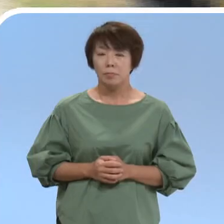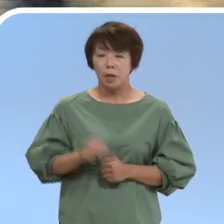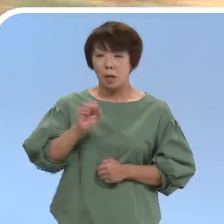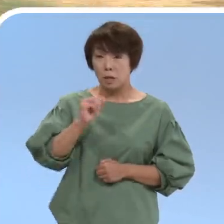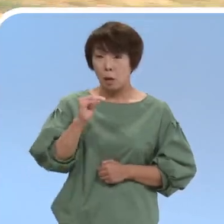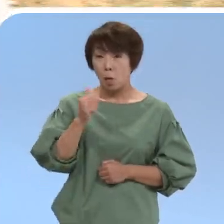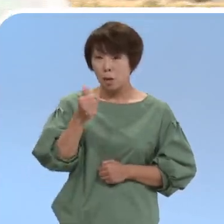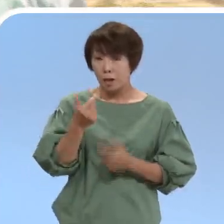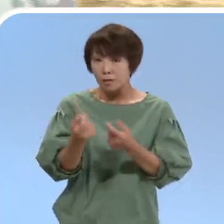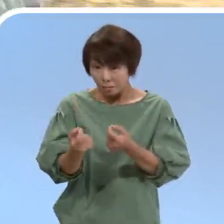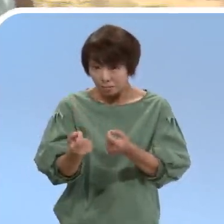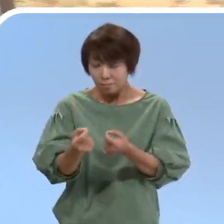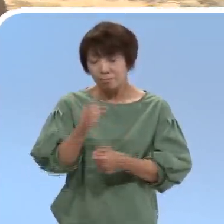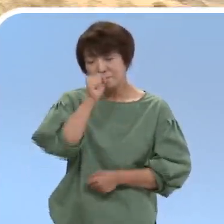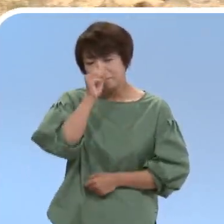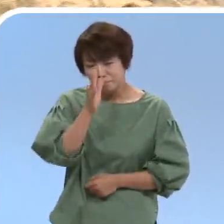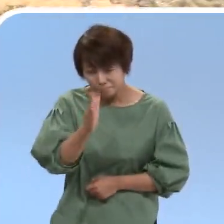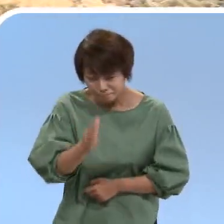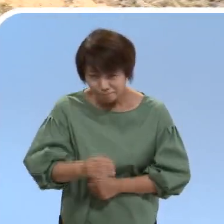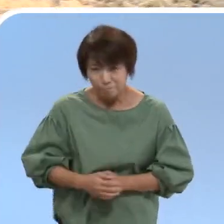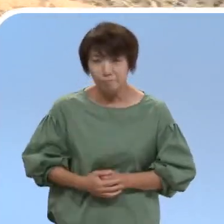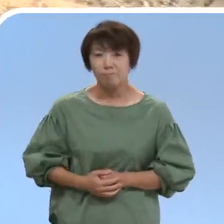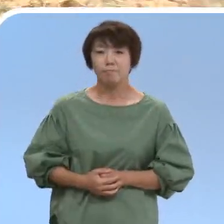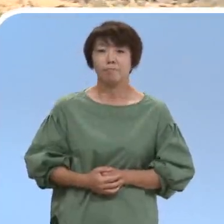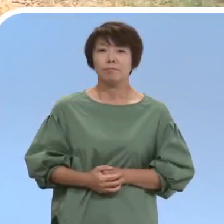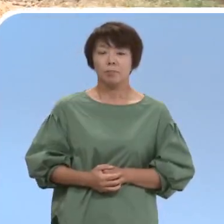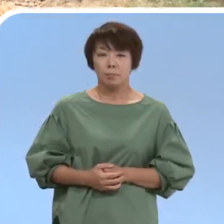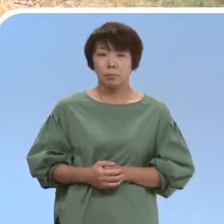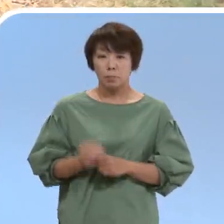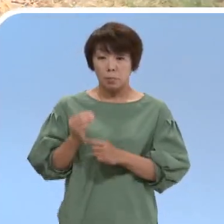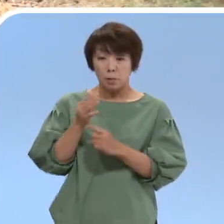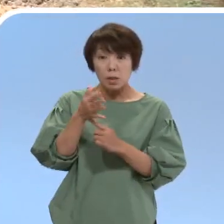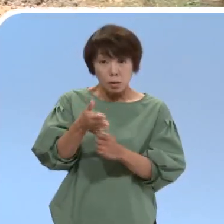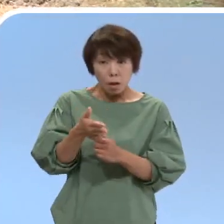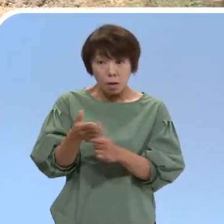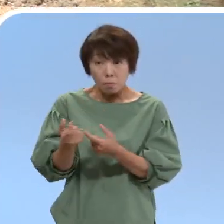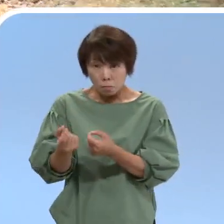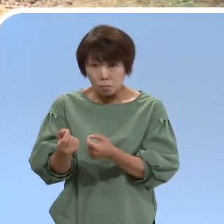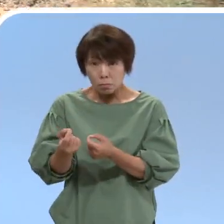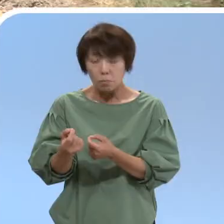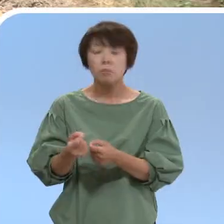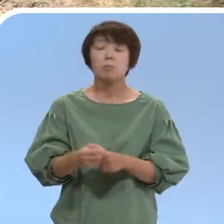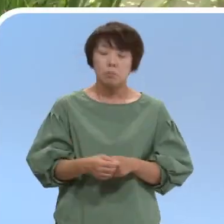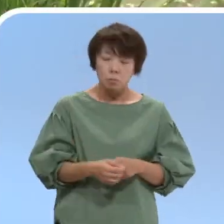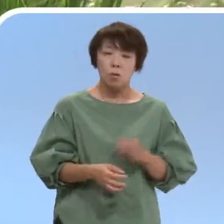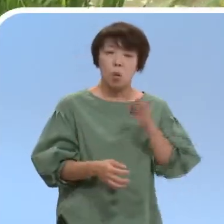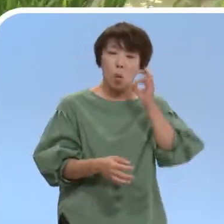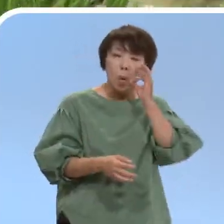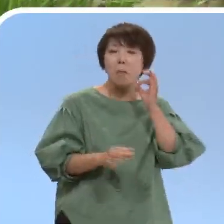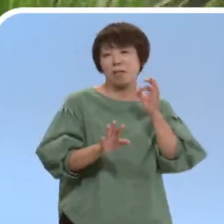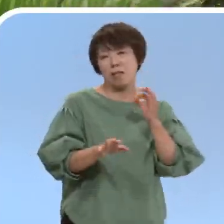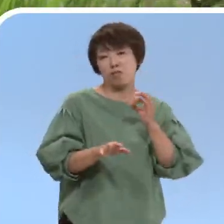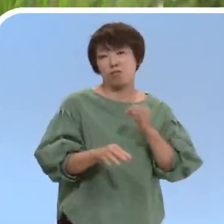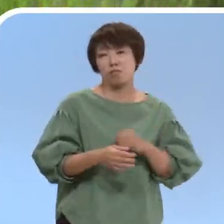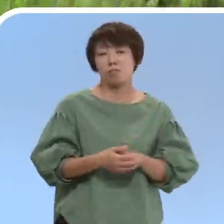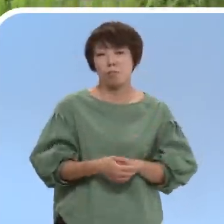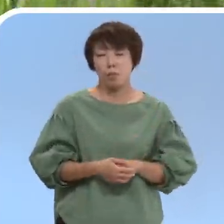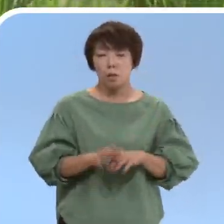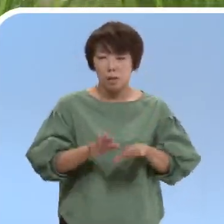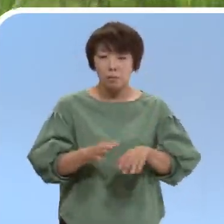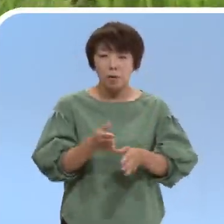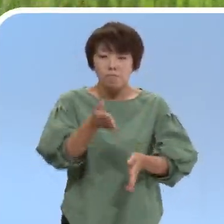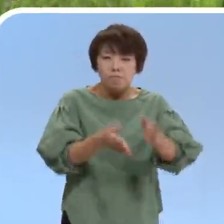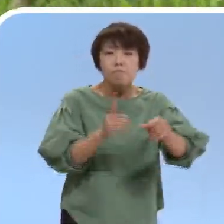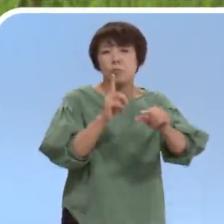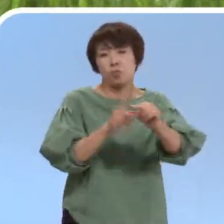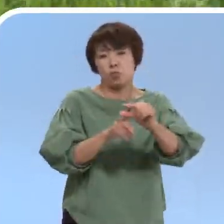迫田さんですね。 はい、そうです。 よろしくお願いします。 お願いします。 稲、 そうですね、米。 米、 はい、今作って